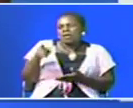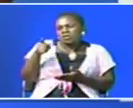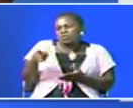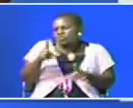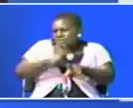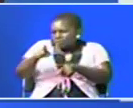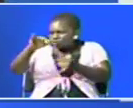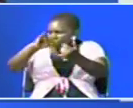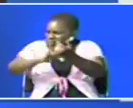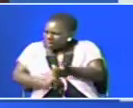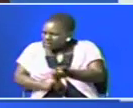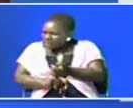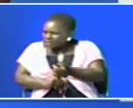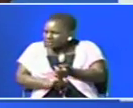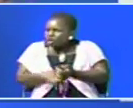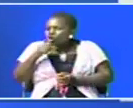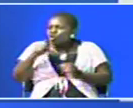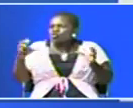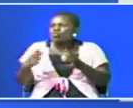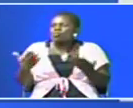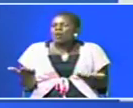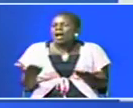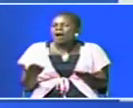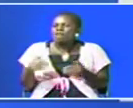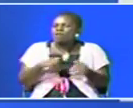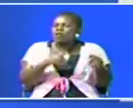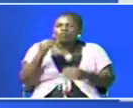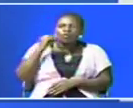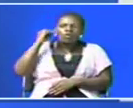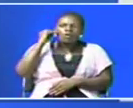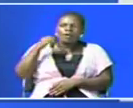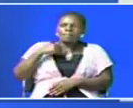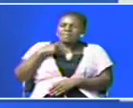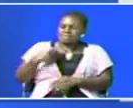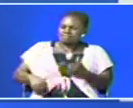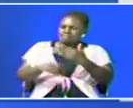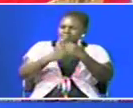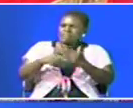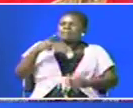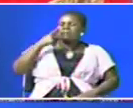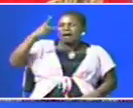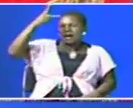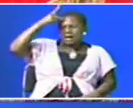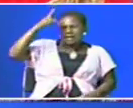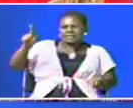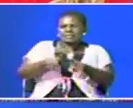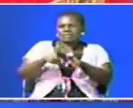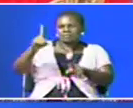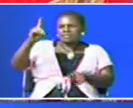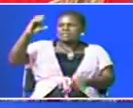ulipompeleka mchumba nyumbani, wazee waliingilia wakamfuata mpaka nyumbani. Kunyoleza kumaanisha wazazi pia kama